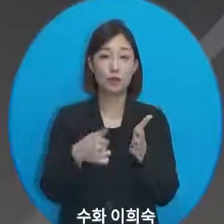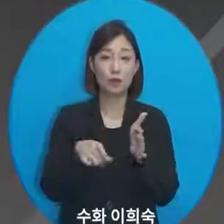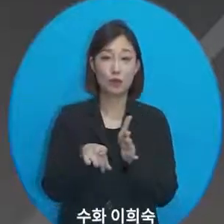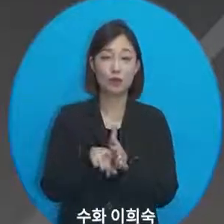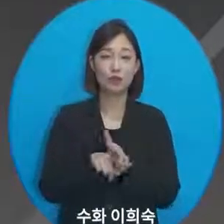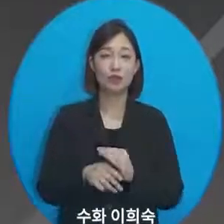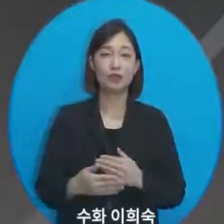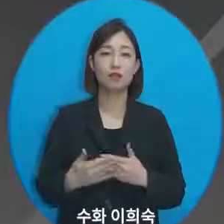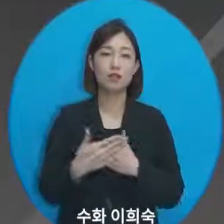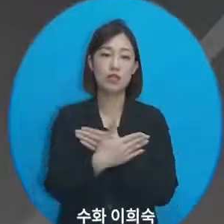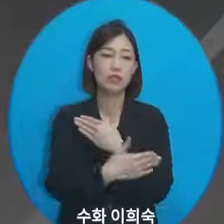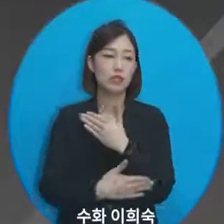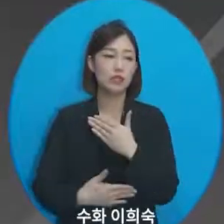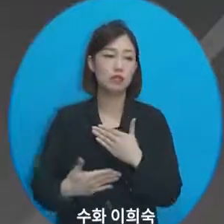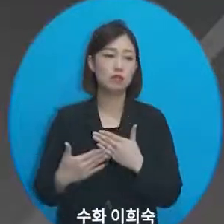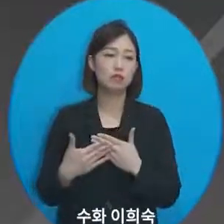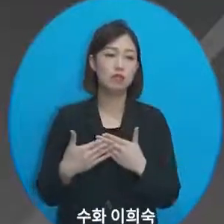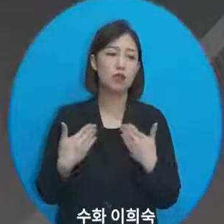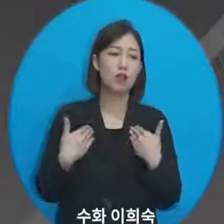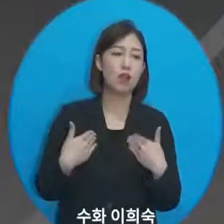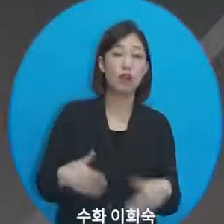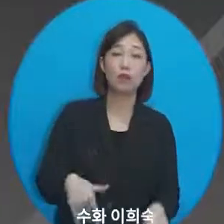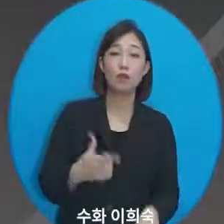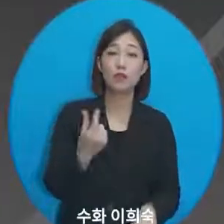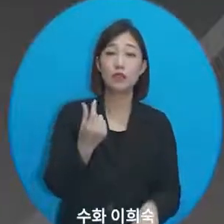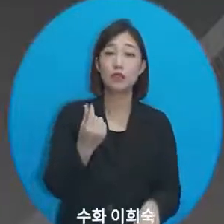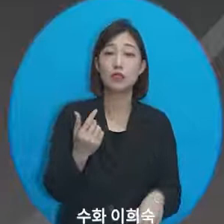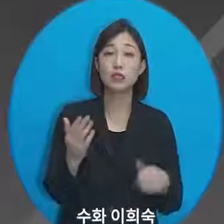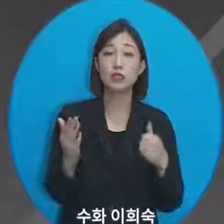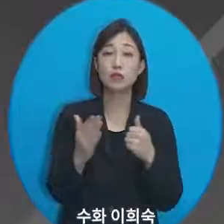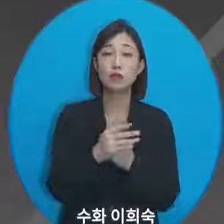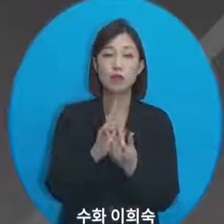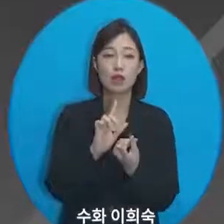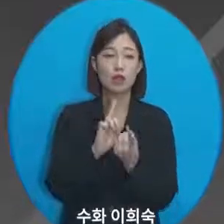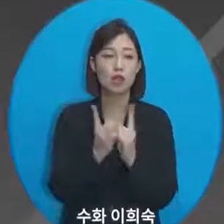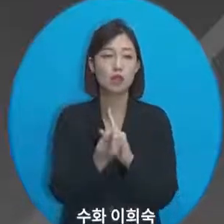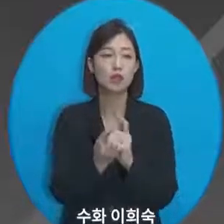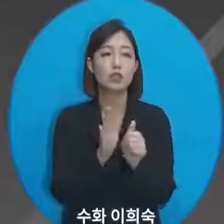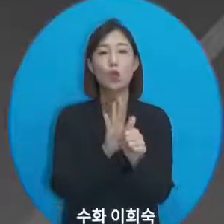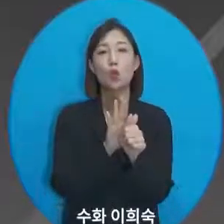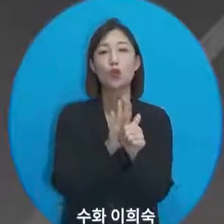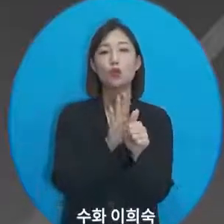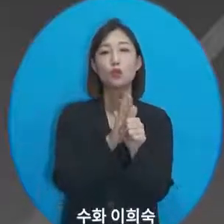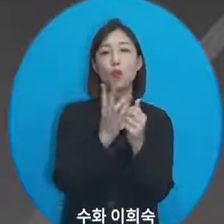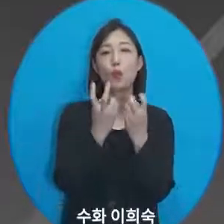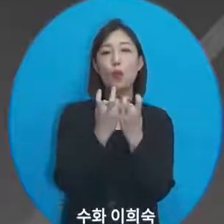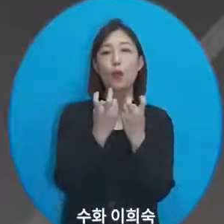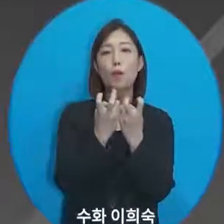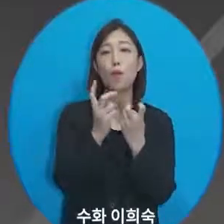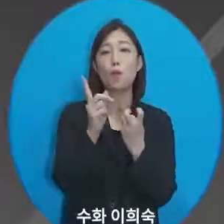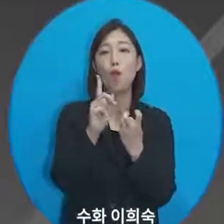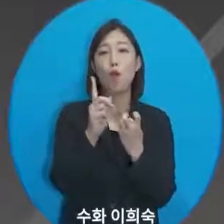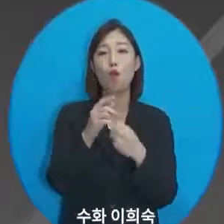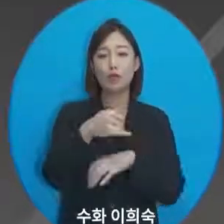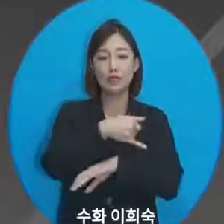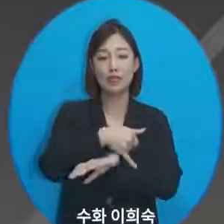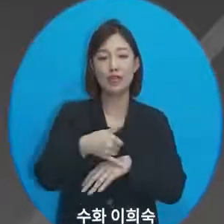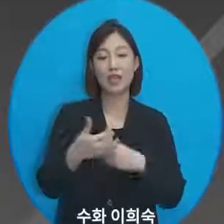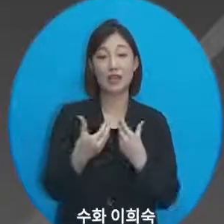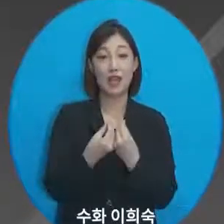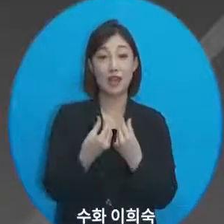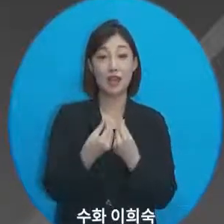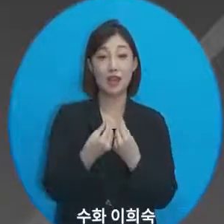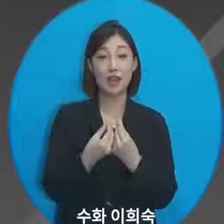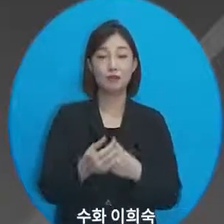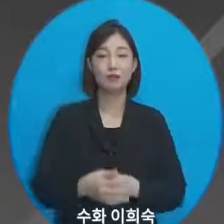기능의 어떤 약함을 보완해 줄 수 있는 다양한 고민들을 해 나가야 되는데, 바로 보여지는 사례 같은